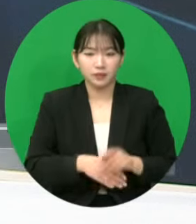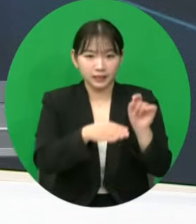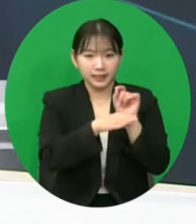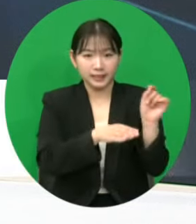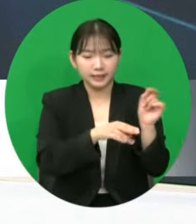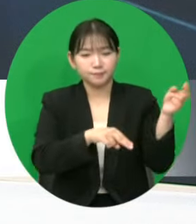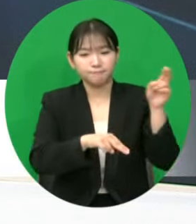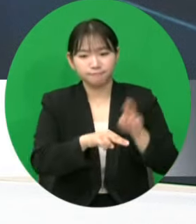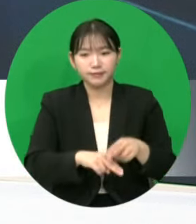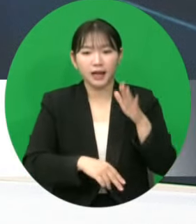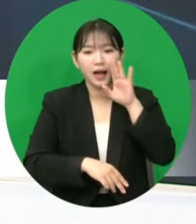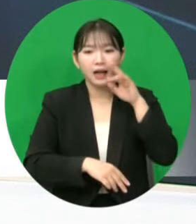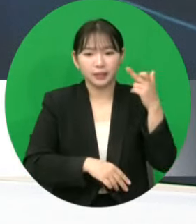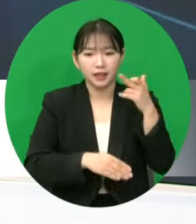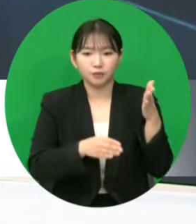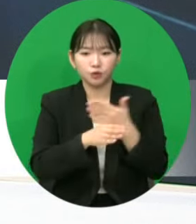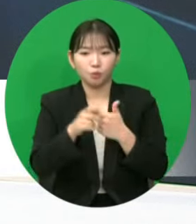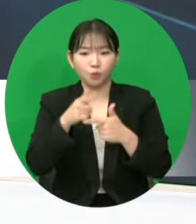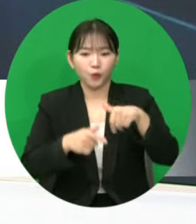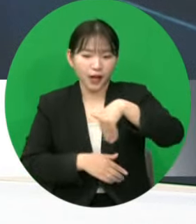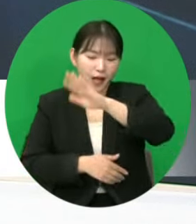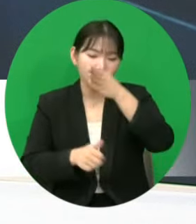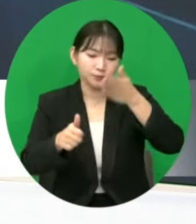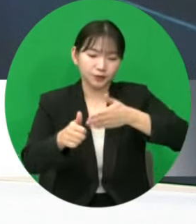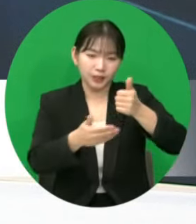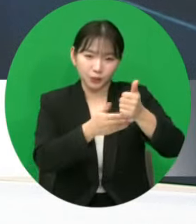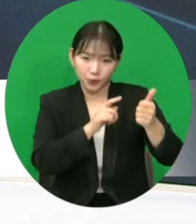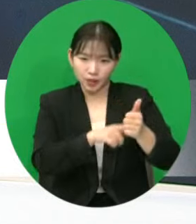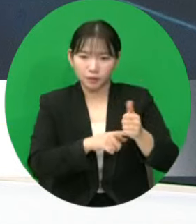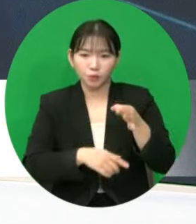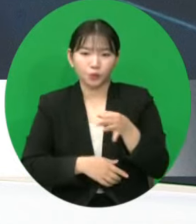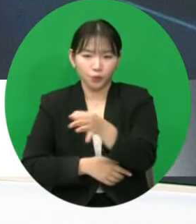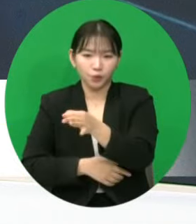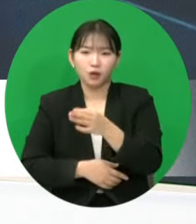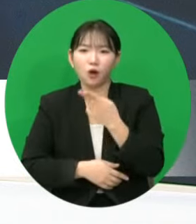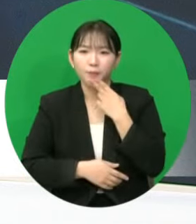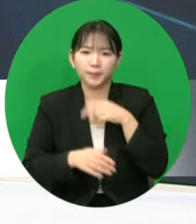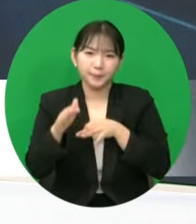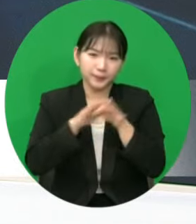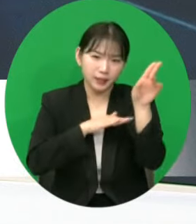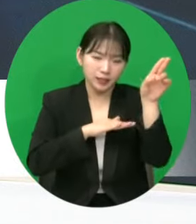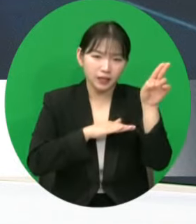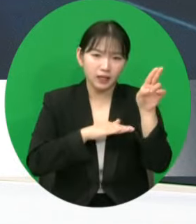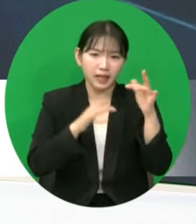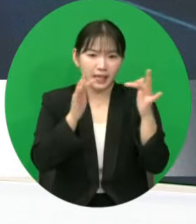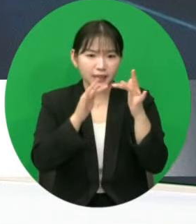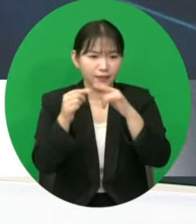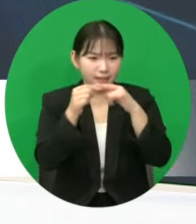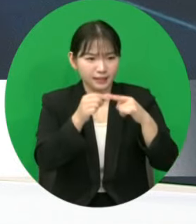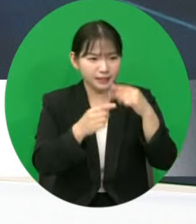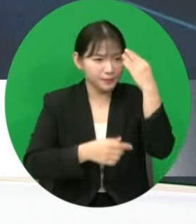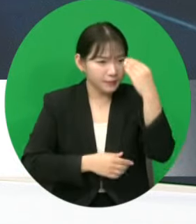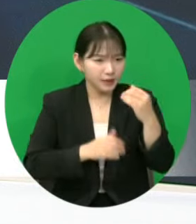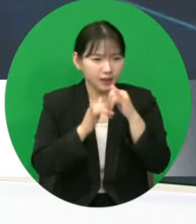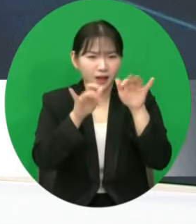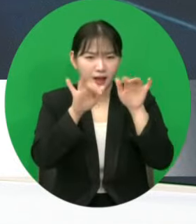택시를 타고 아산에서 목포까지 가달라고 요구한 승객이 요금을 지불하지 않고 달아나면서 온라인상에서 공분을 사고